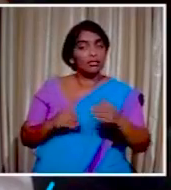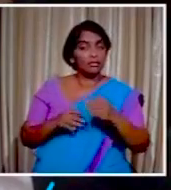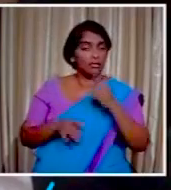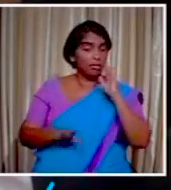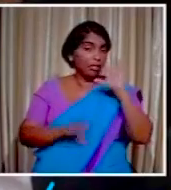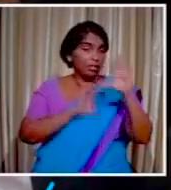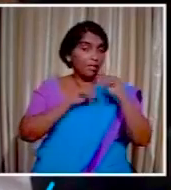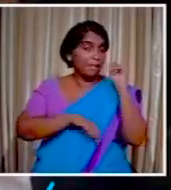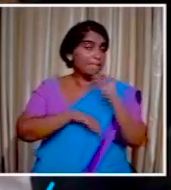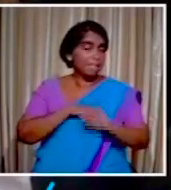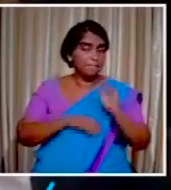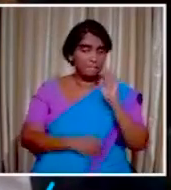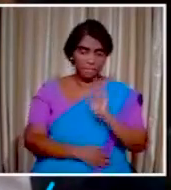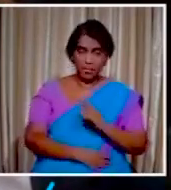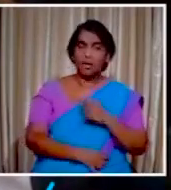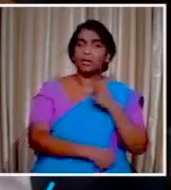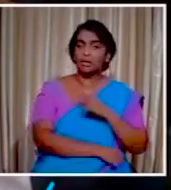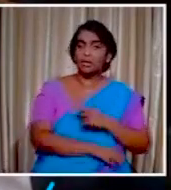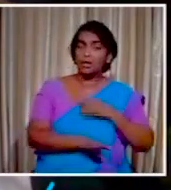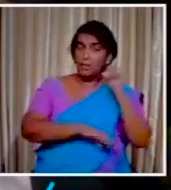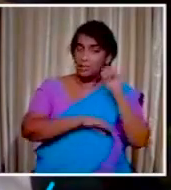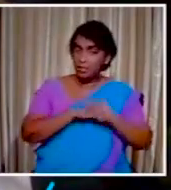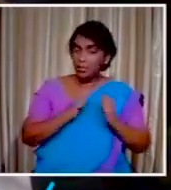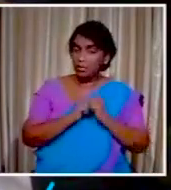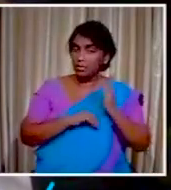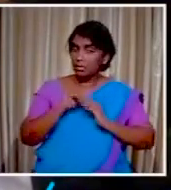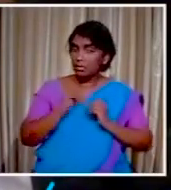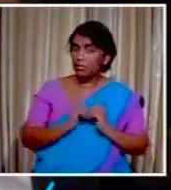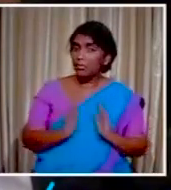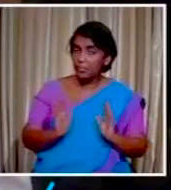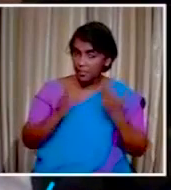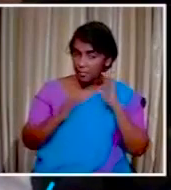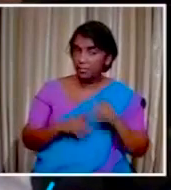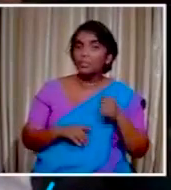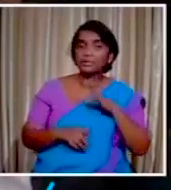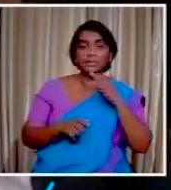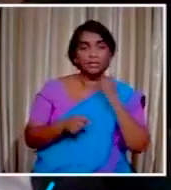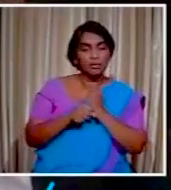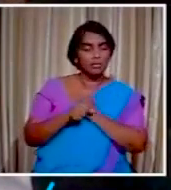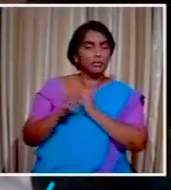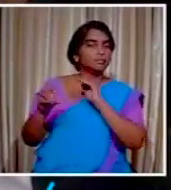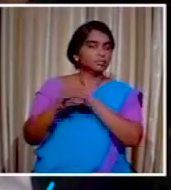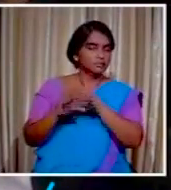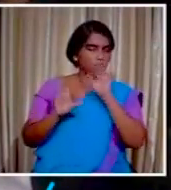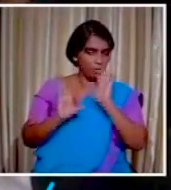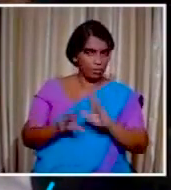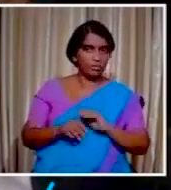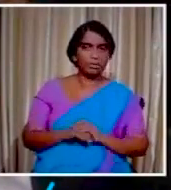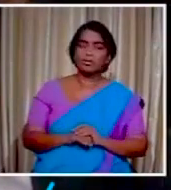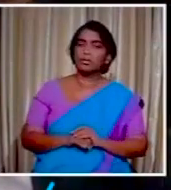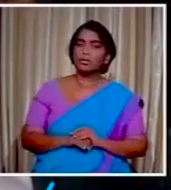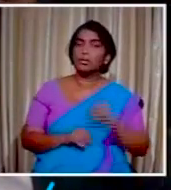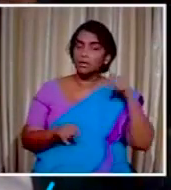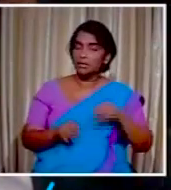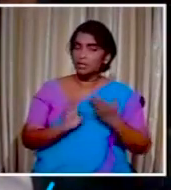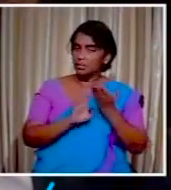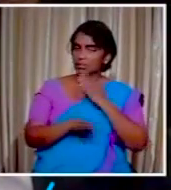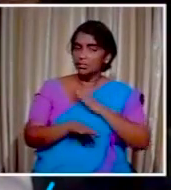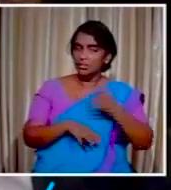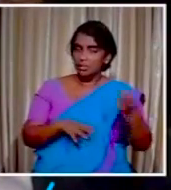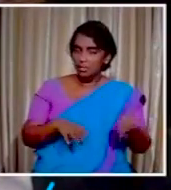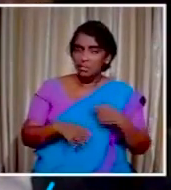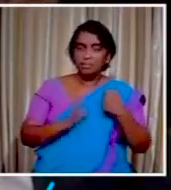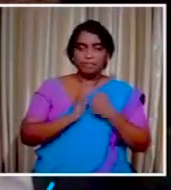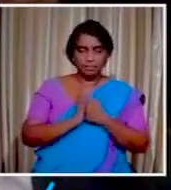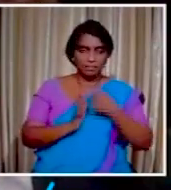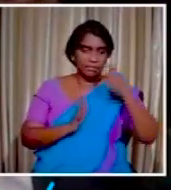සැලසුමක් තියෙන්න ඕන ඒ ජනන සැලසුම ක්‍රියාත්මක කිරීමට තමයි මේ ආණ්ඩුවේ මැදිහත් වීම ගන්න ඕන දැන් පහුගිය දවසේ ගරු